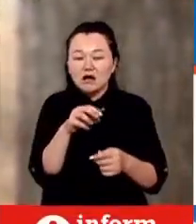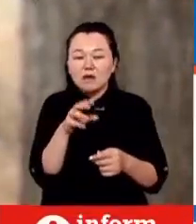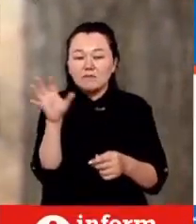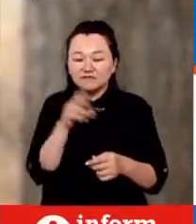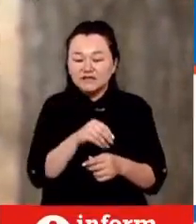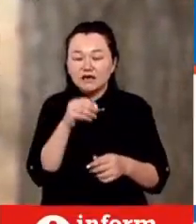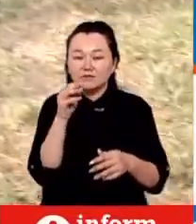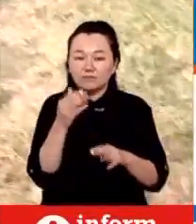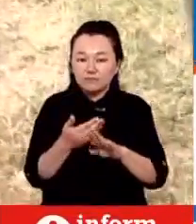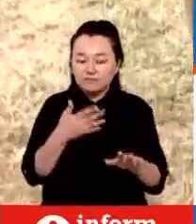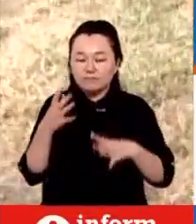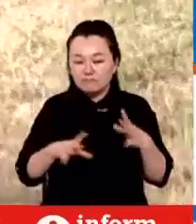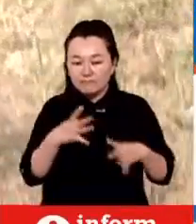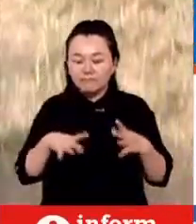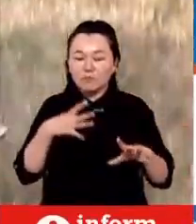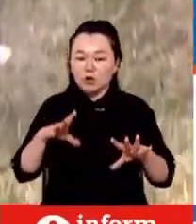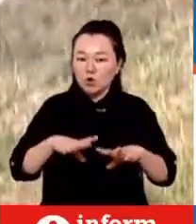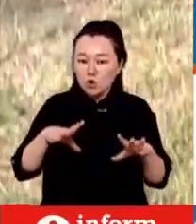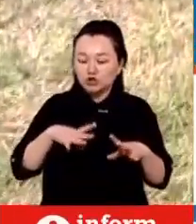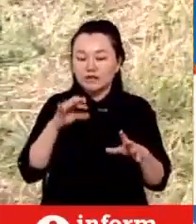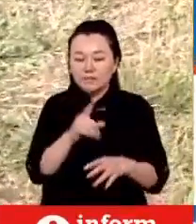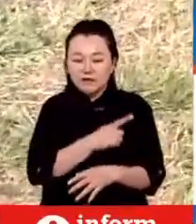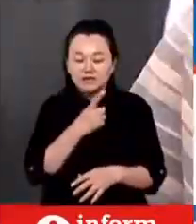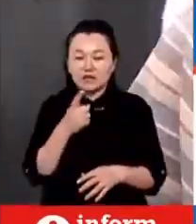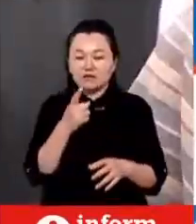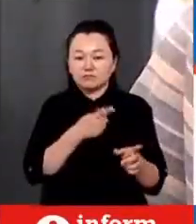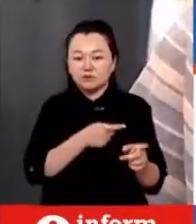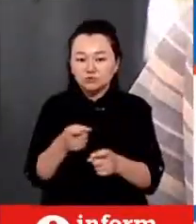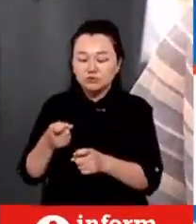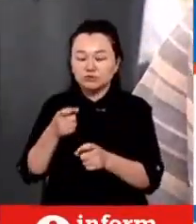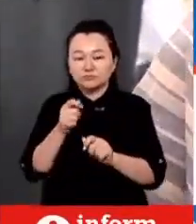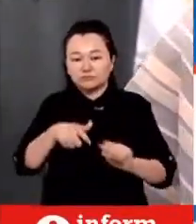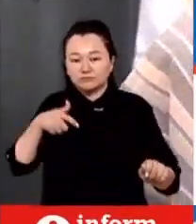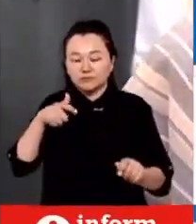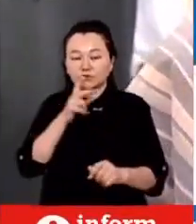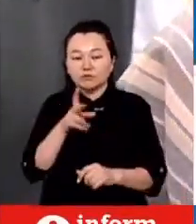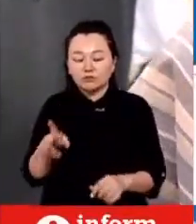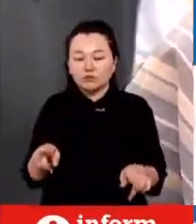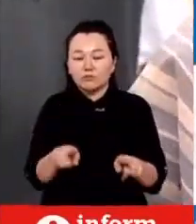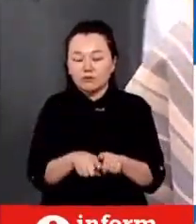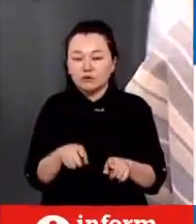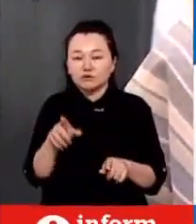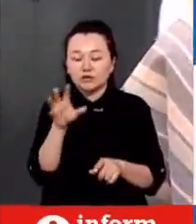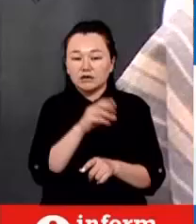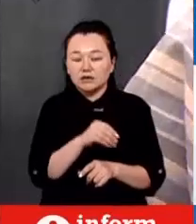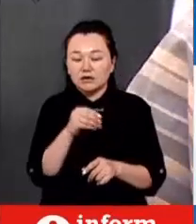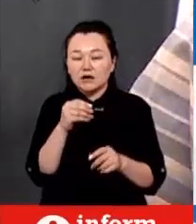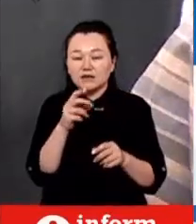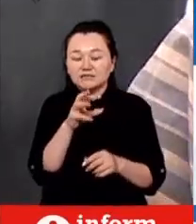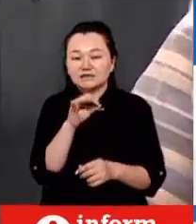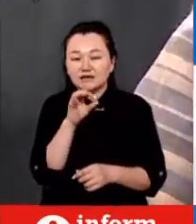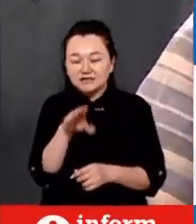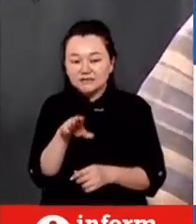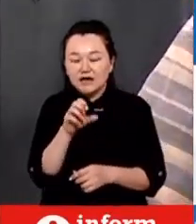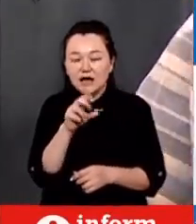они прошли курс подготовки по верховой езде и мастерству владения оружием что-то наподобие мне говорили что это будет Астерикс